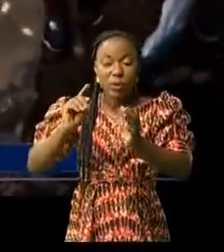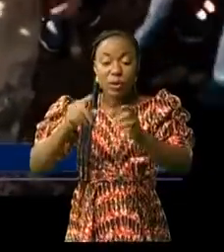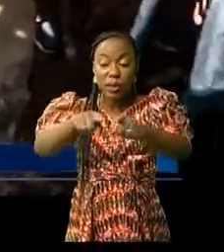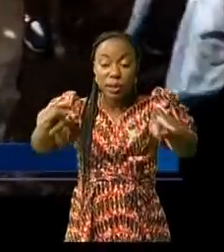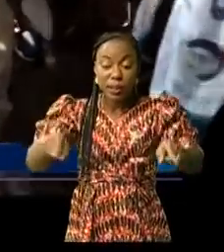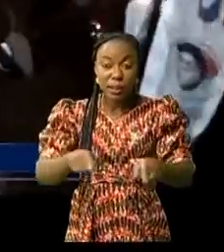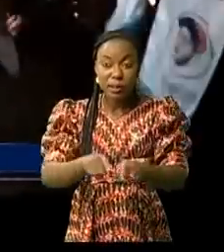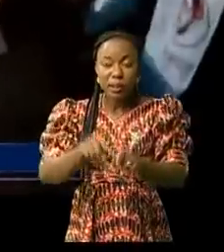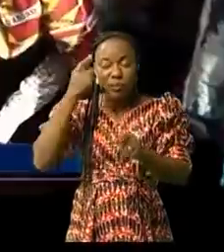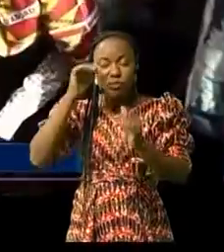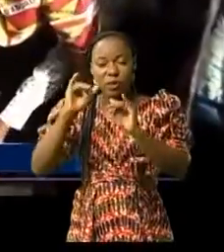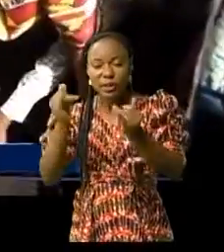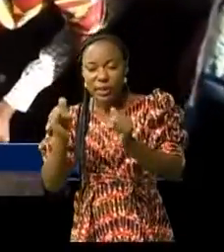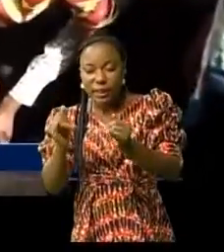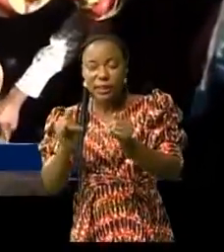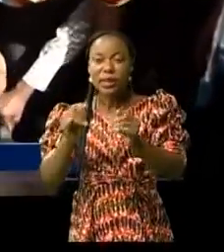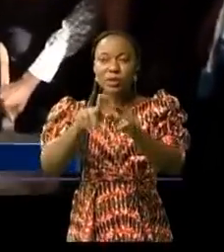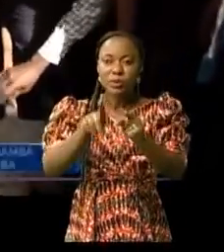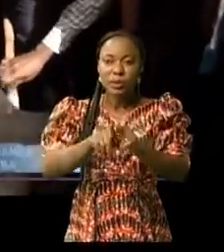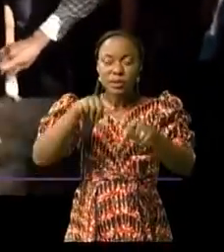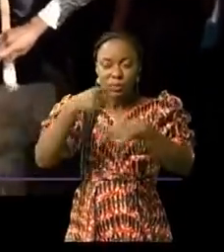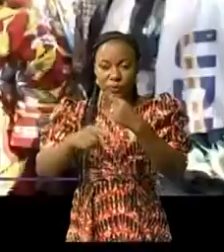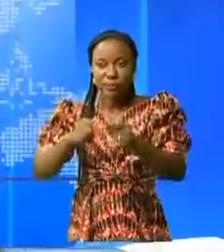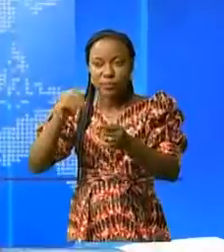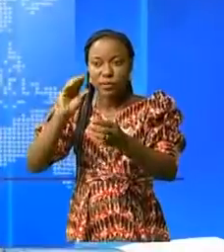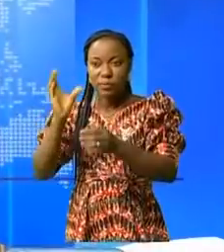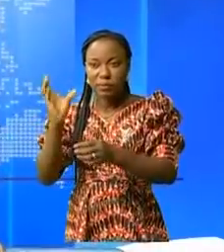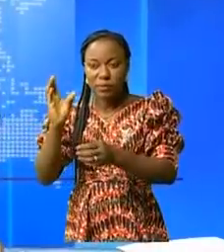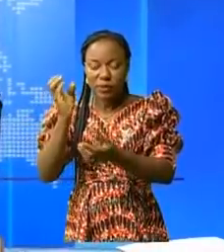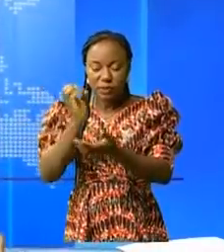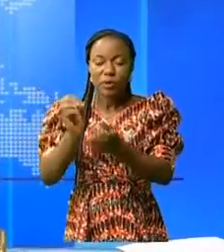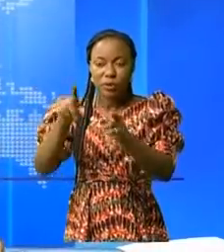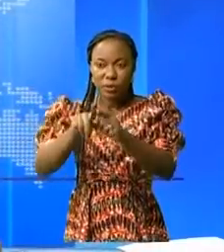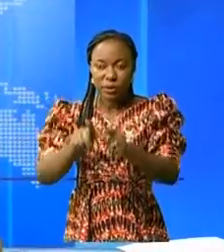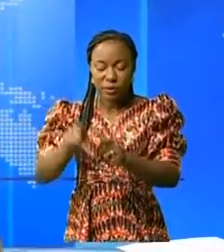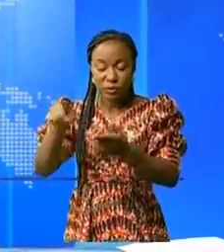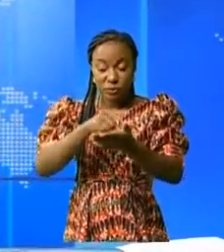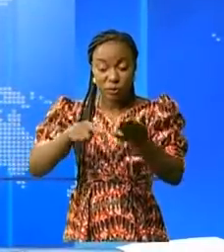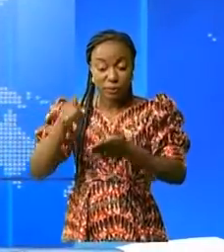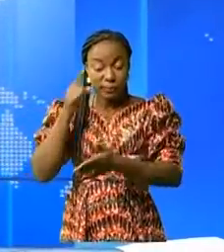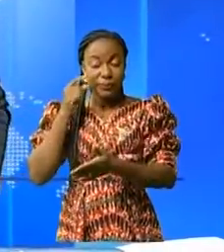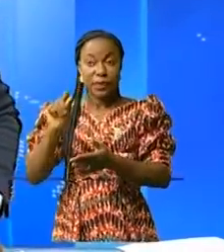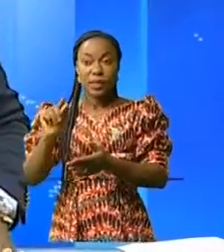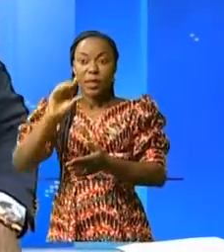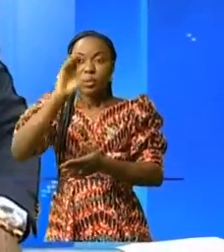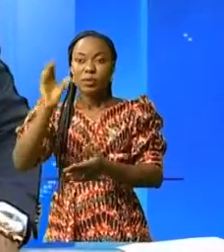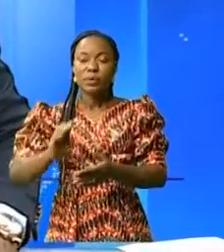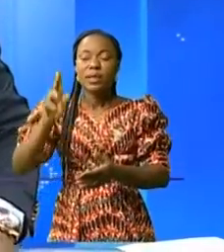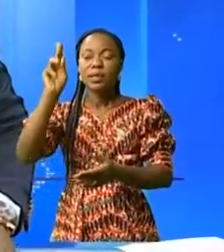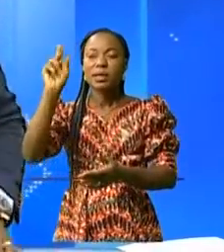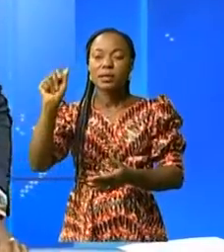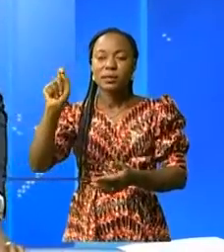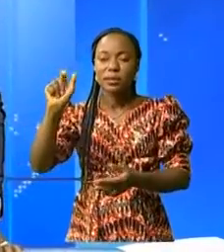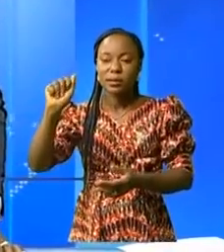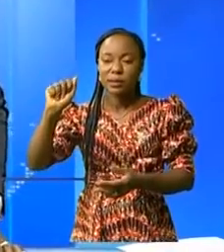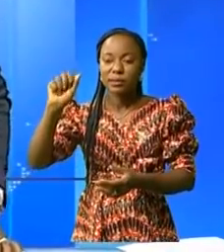dont la pose de la première pierre a déjà eu lieu la commune de katanga dans